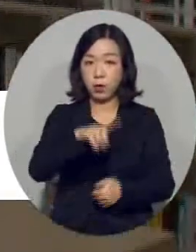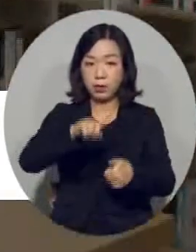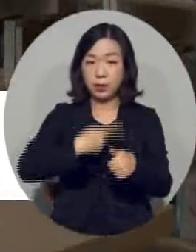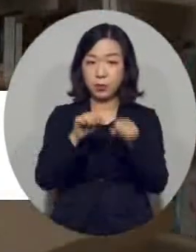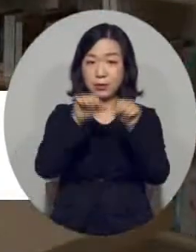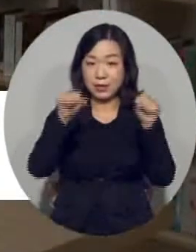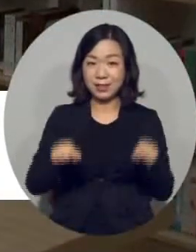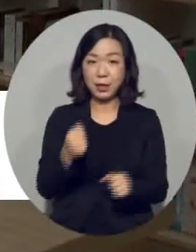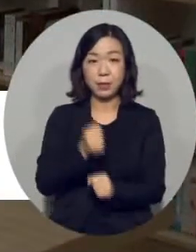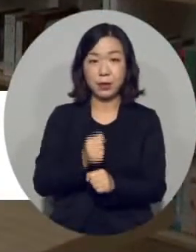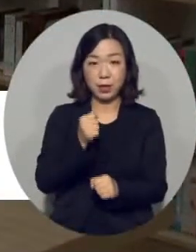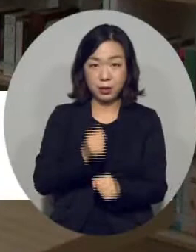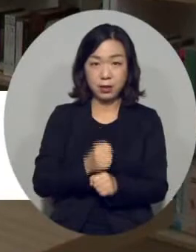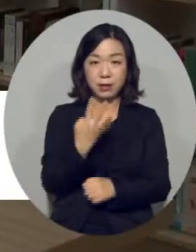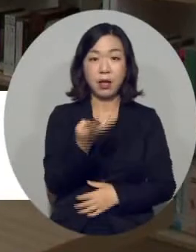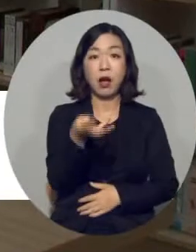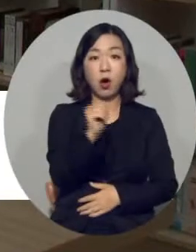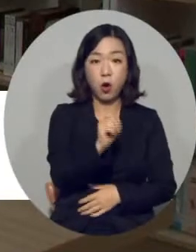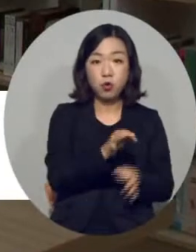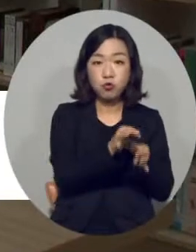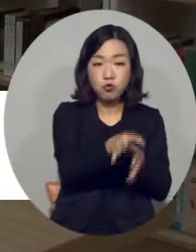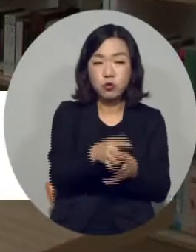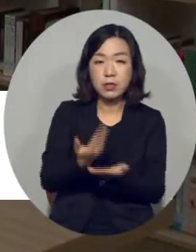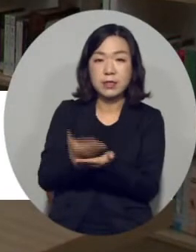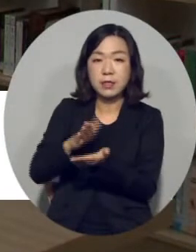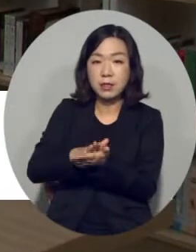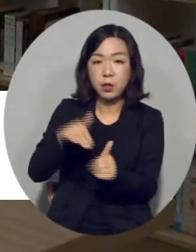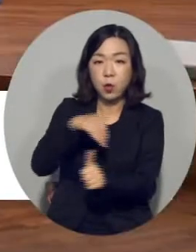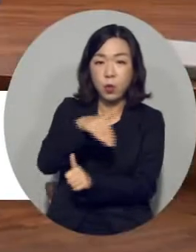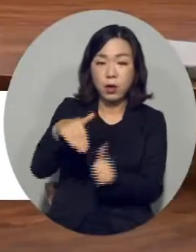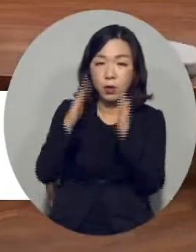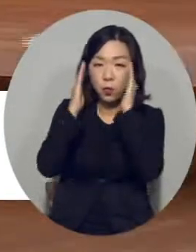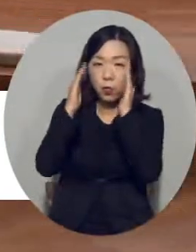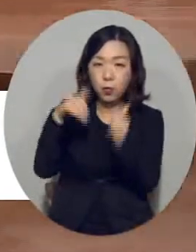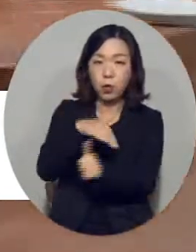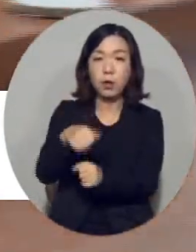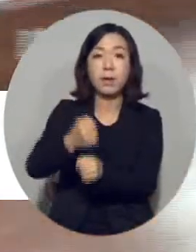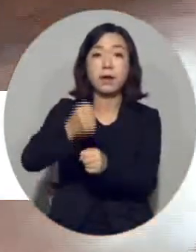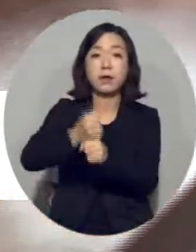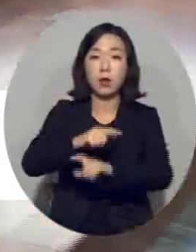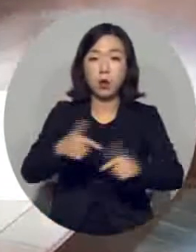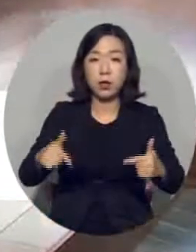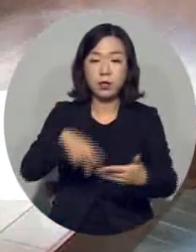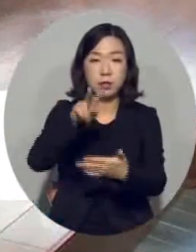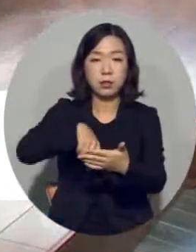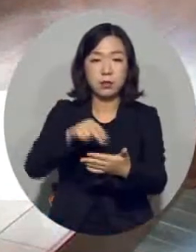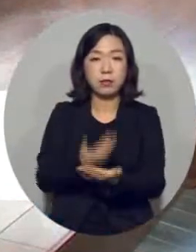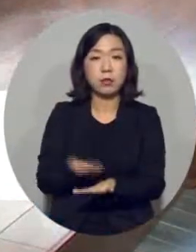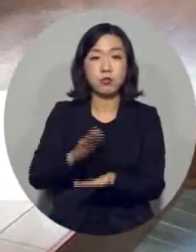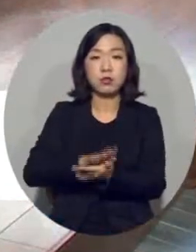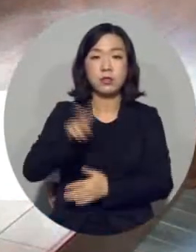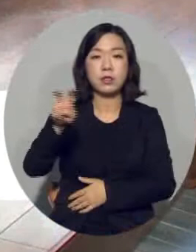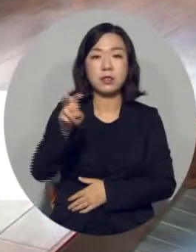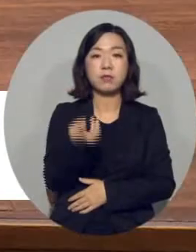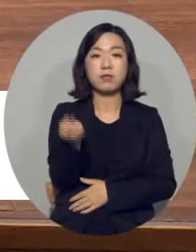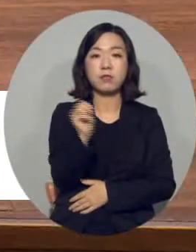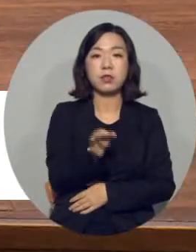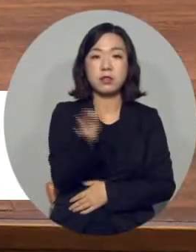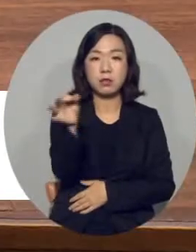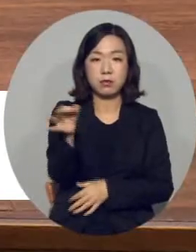시스템을 만드는데 4억원 시설 개선과 학습 환경 구축 등 도서관 현대화에 20억원 을